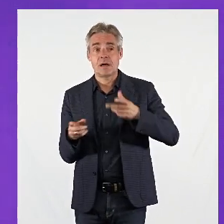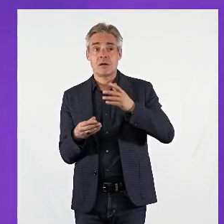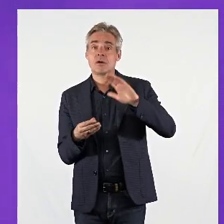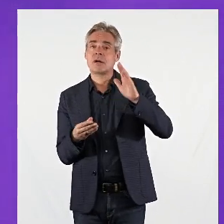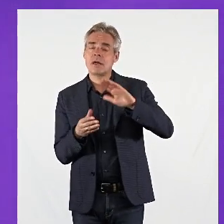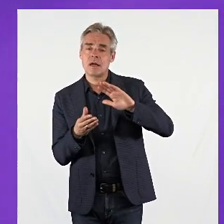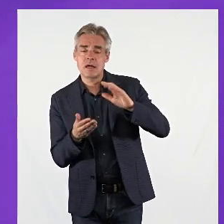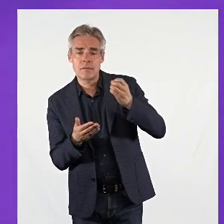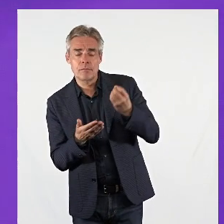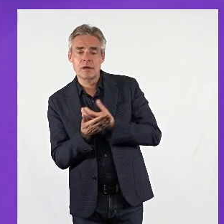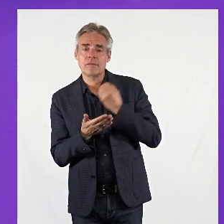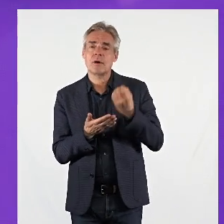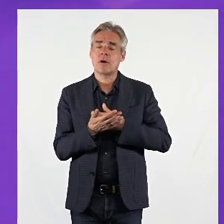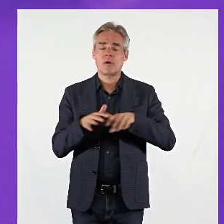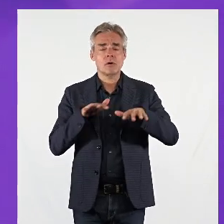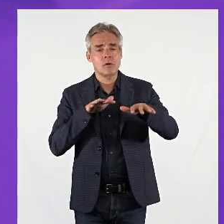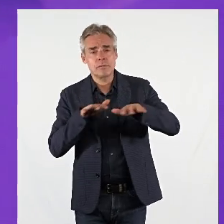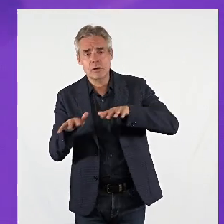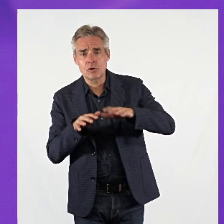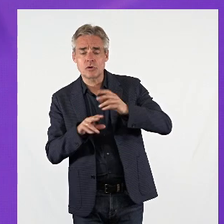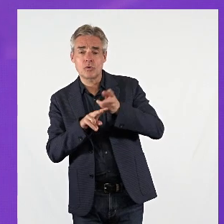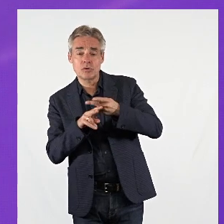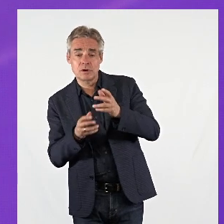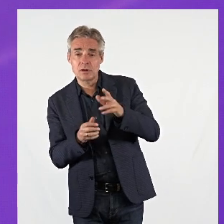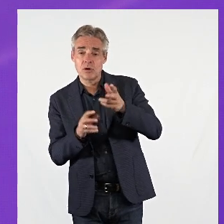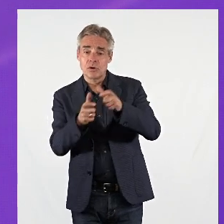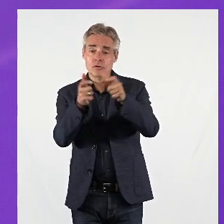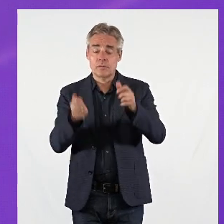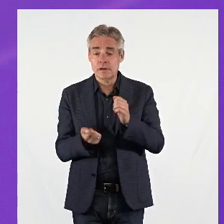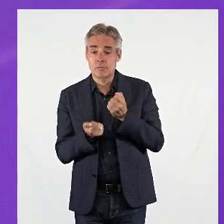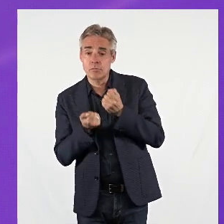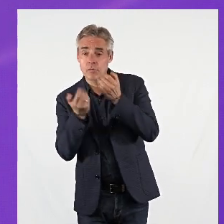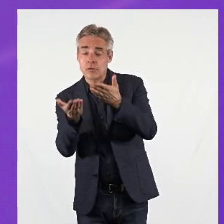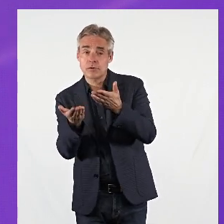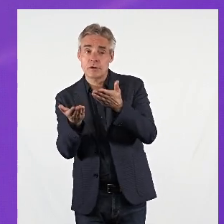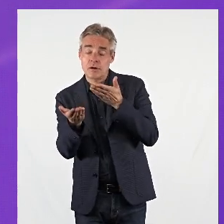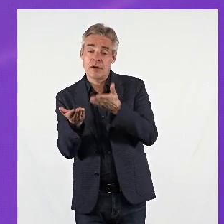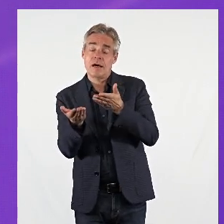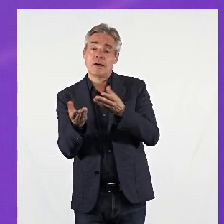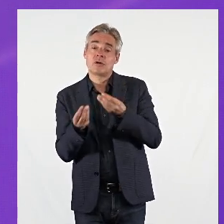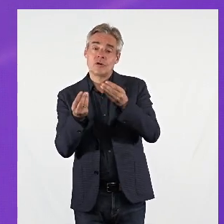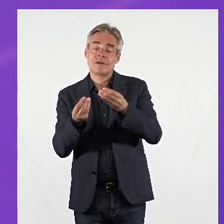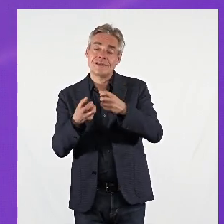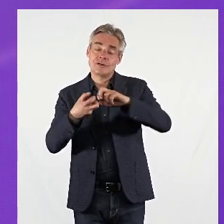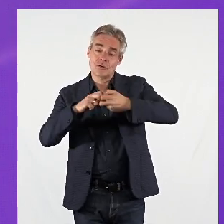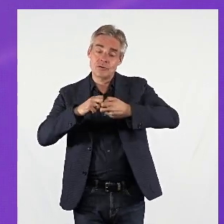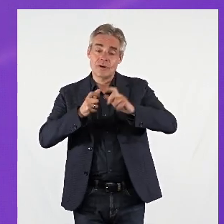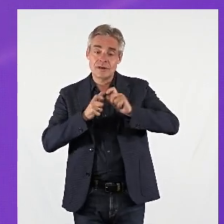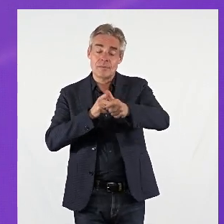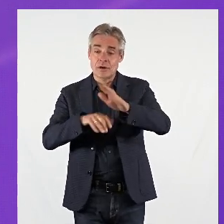les méthodes, les outils que l'on va mettre à disposition des entreprises et des structures du secteur sanitaire et social vont leur permettre de structurer leur démarche de